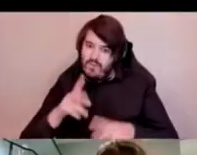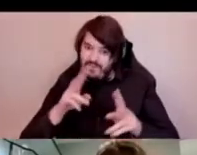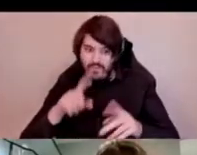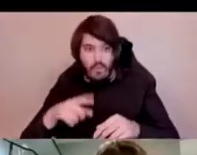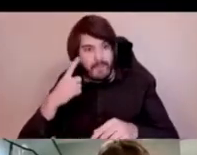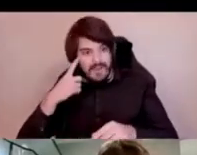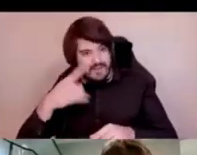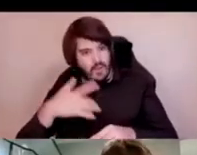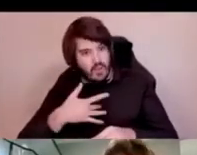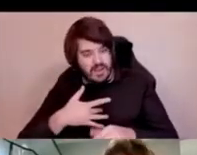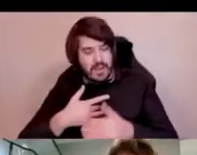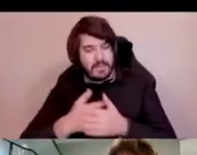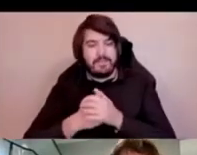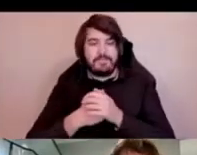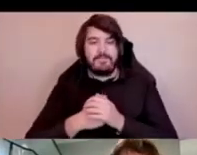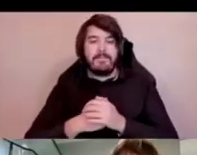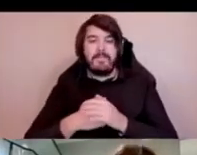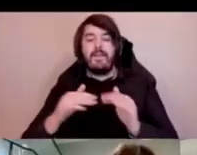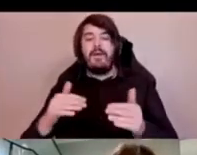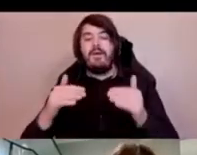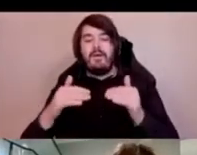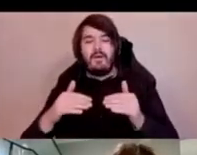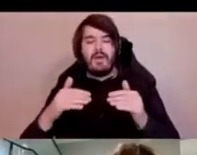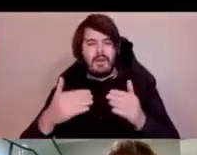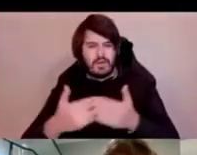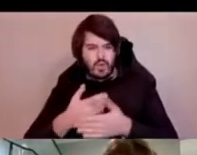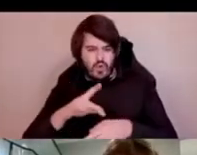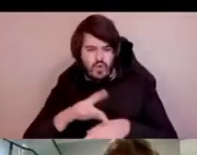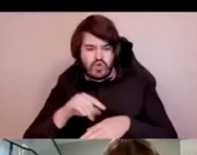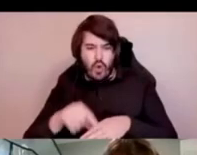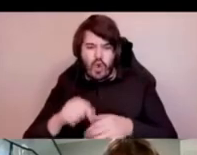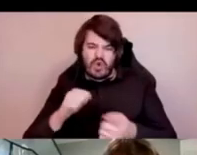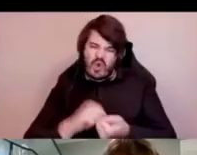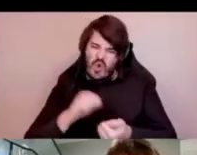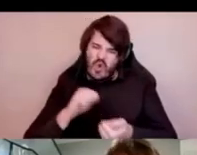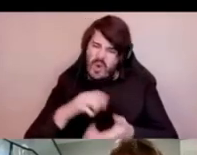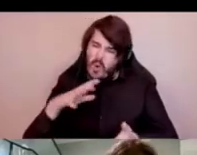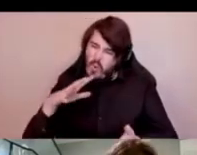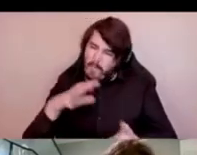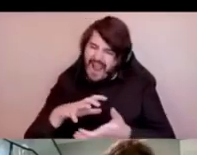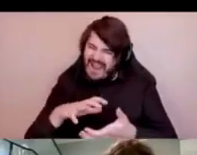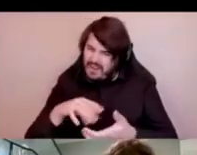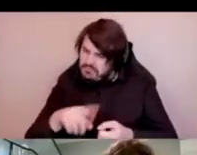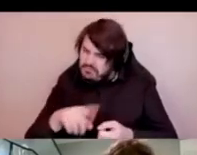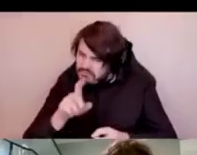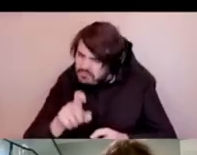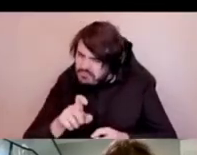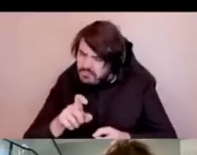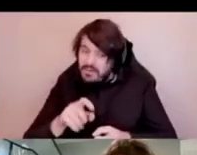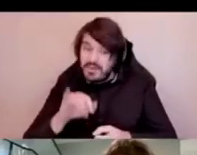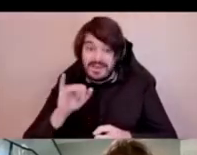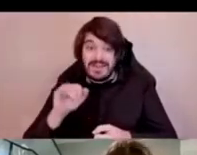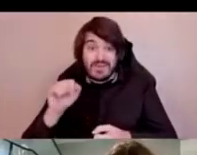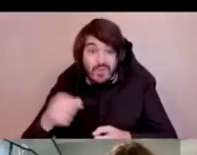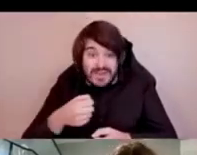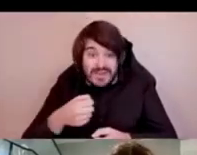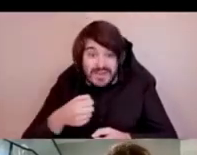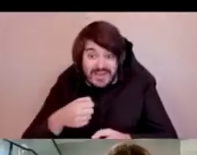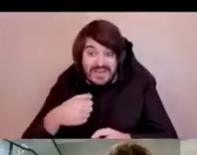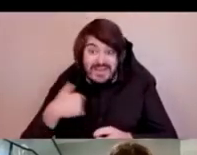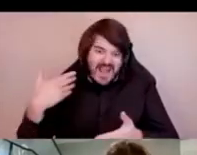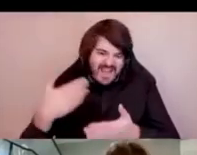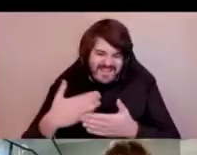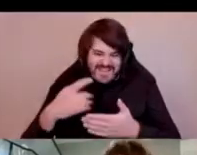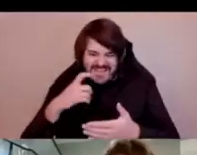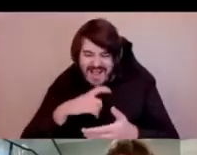faut y penser. Aussi, est-ce que le sol est très dur et compacté? Donc, si oui, si on arrive